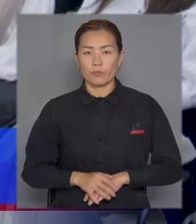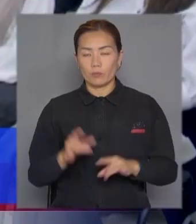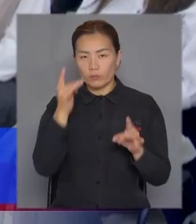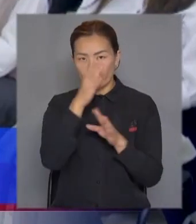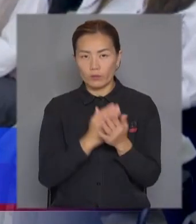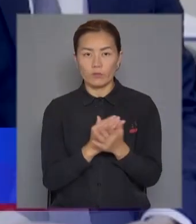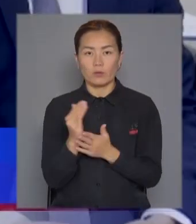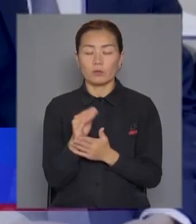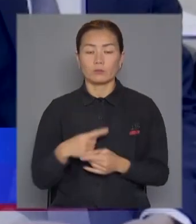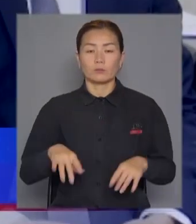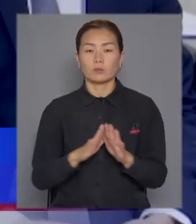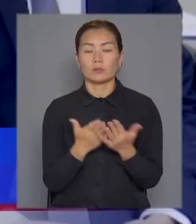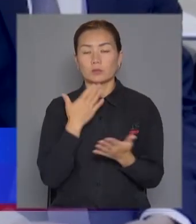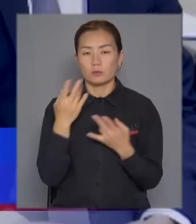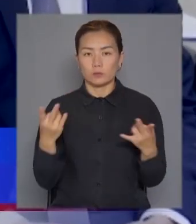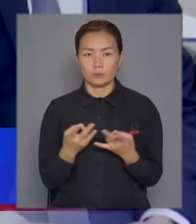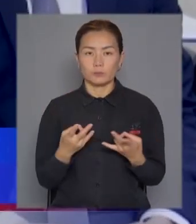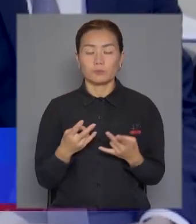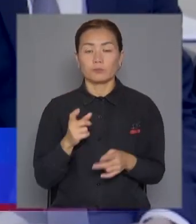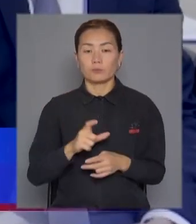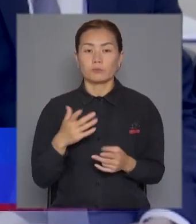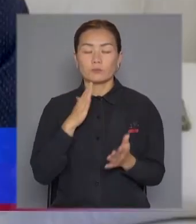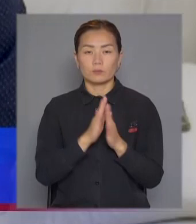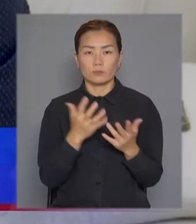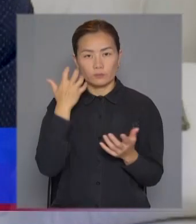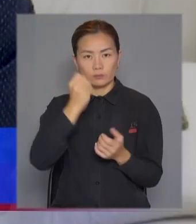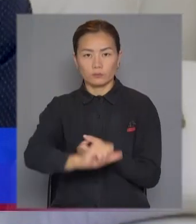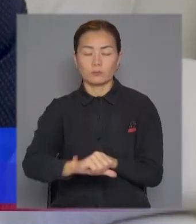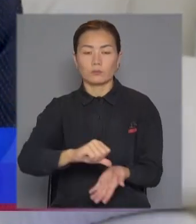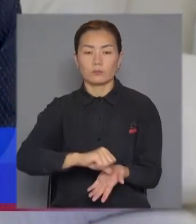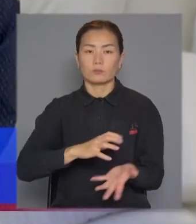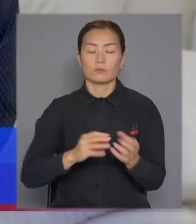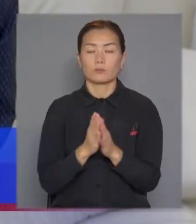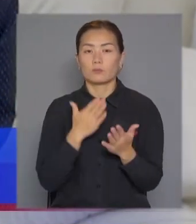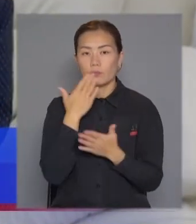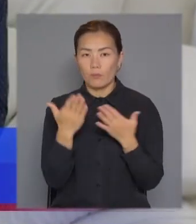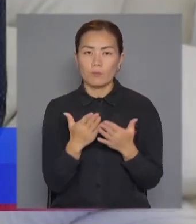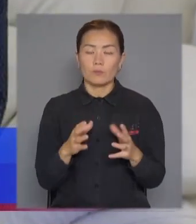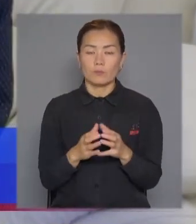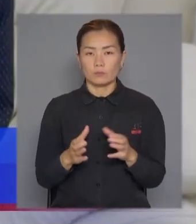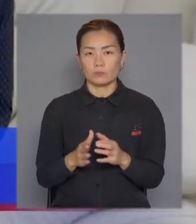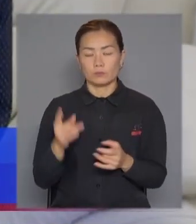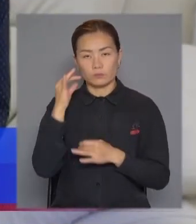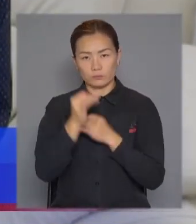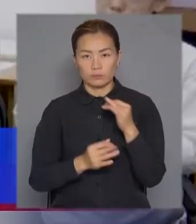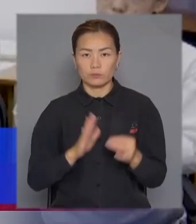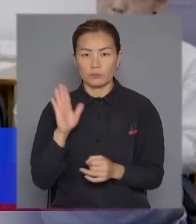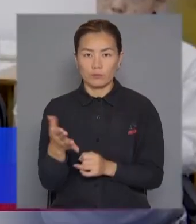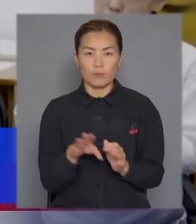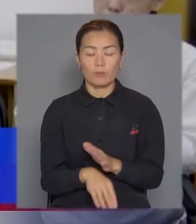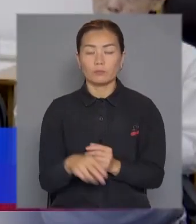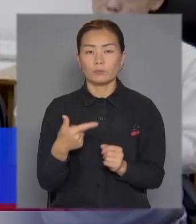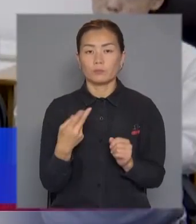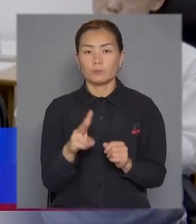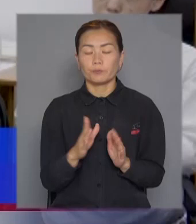Мәдениеттің ең жоғарғы үлгісі кітап оқу. Осы орайда оқырман кітап сүйер клубы қатысушыларымен кітап оқу тренд атты ой-талқы өтті. Мұнда айына